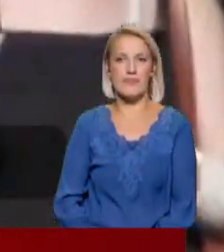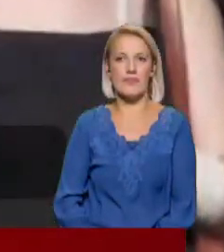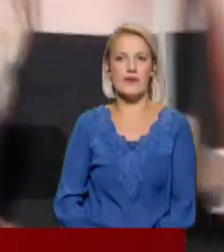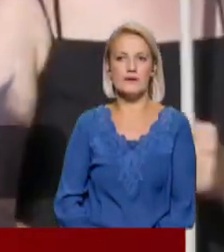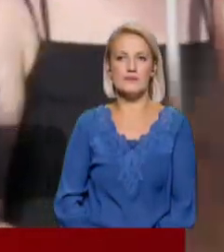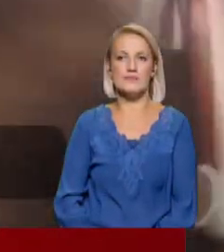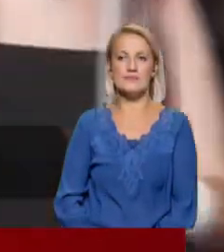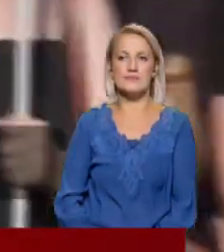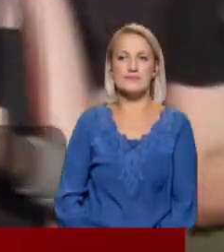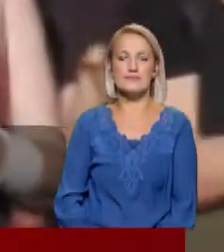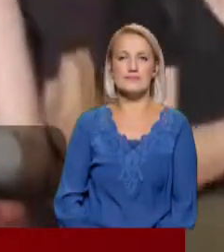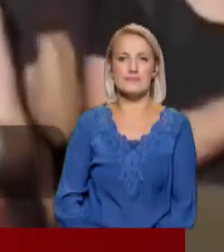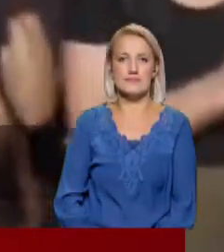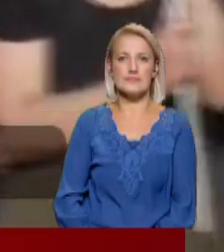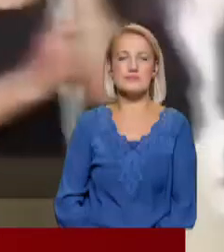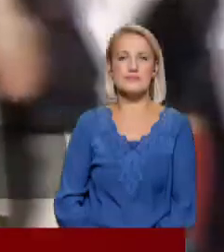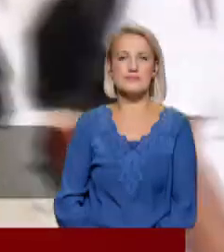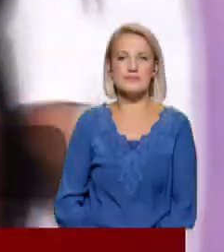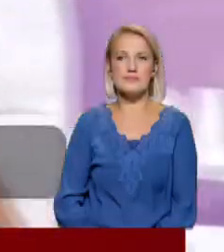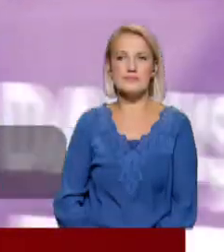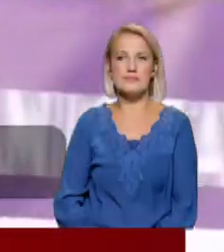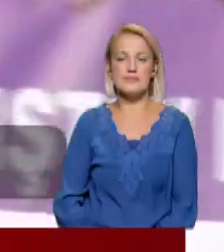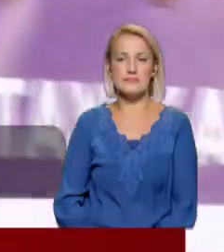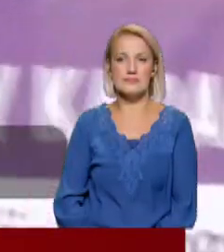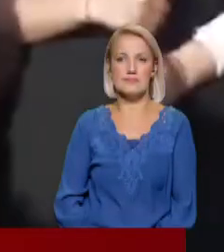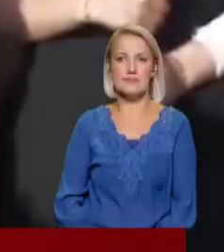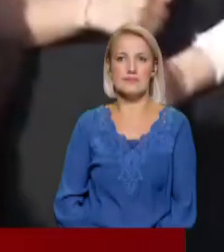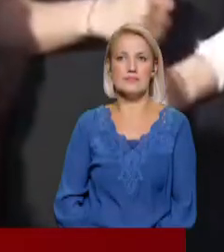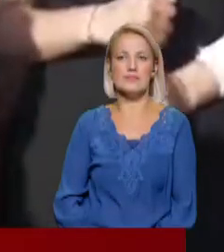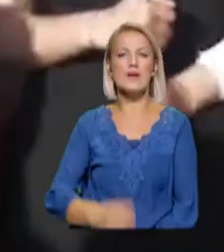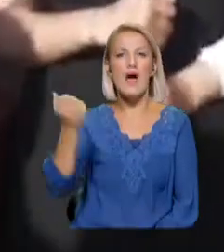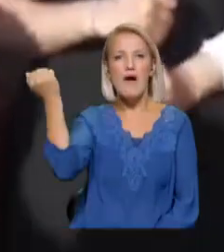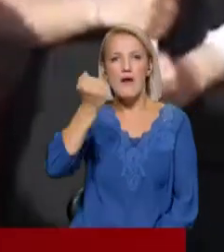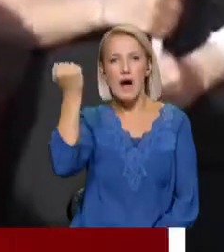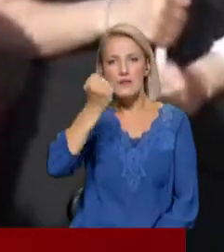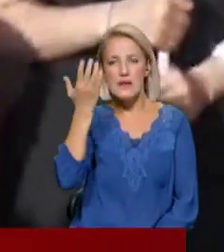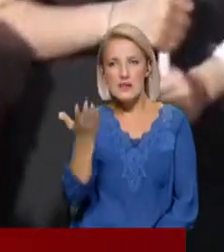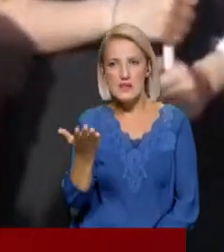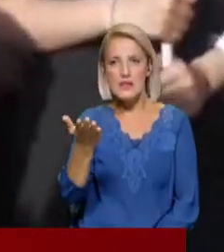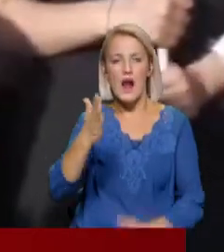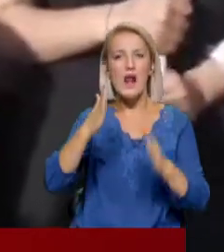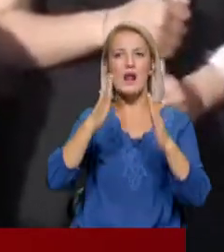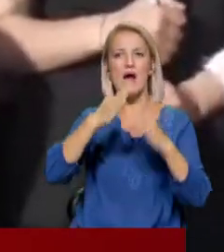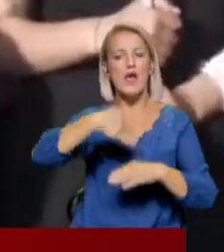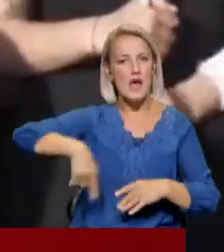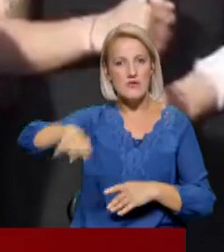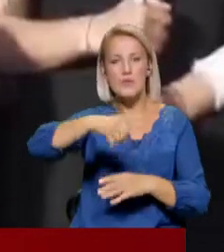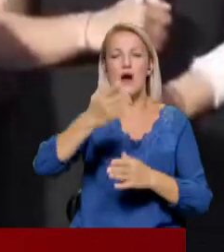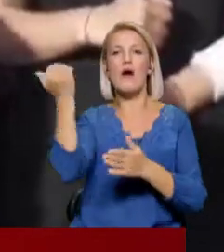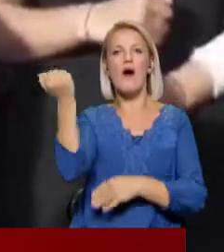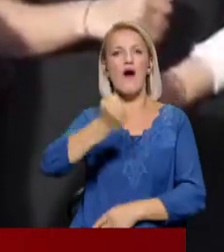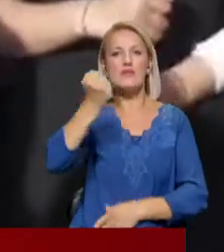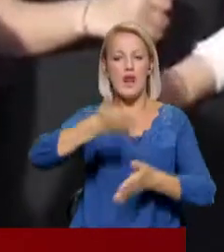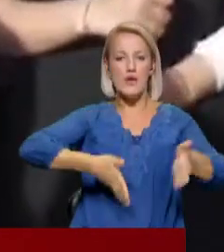Boşanmayı deyin, cinayeti engelle. Katiller hanemizde, katiller